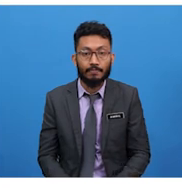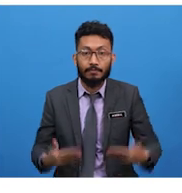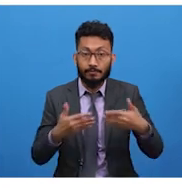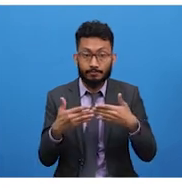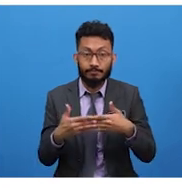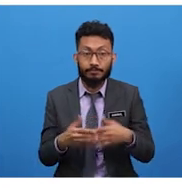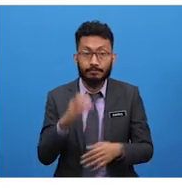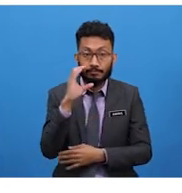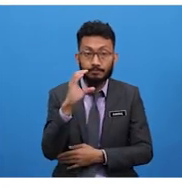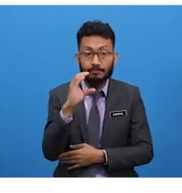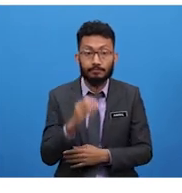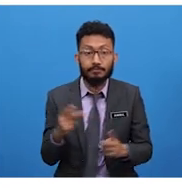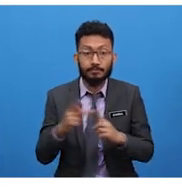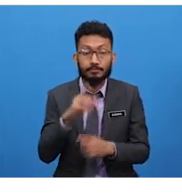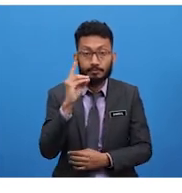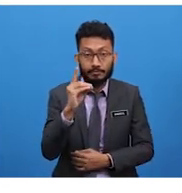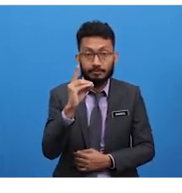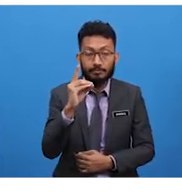Sambungkan titik C ke titik D.